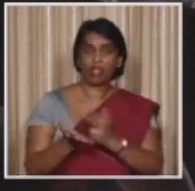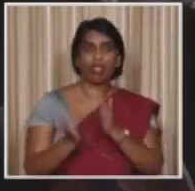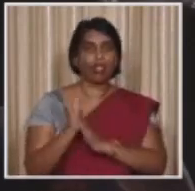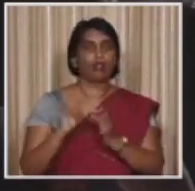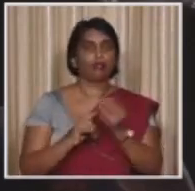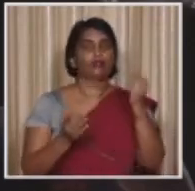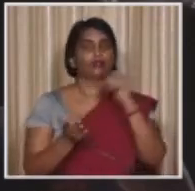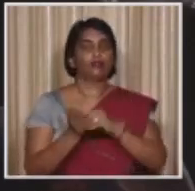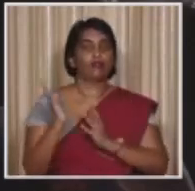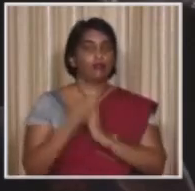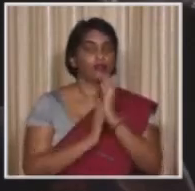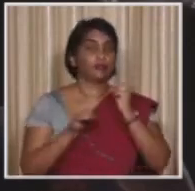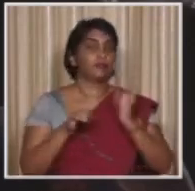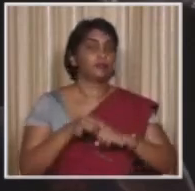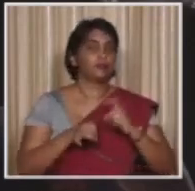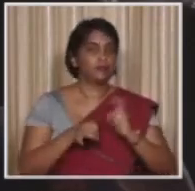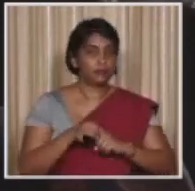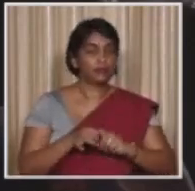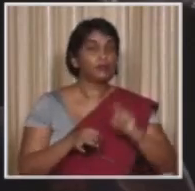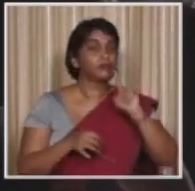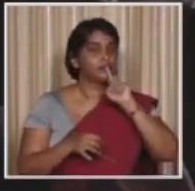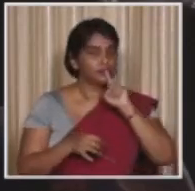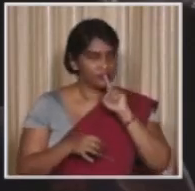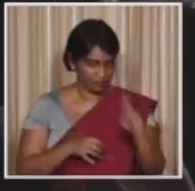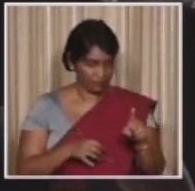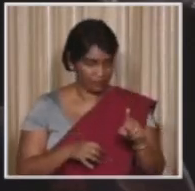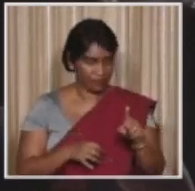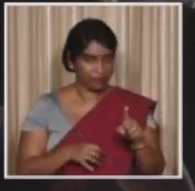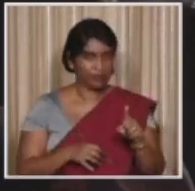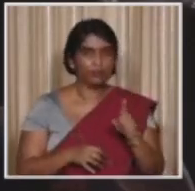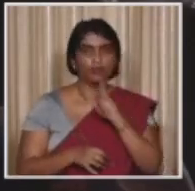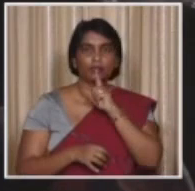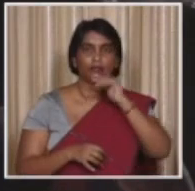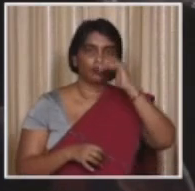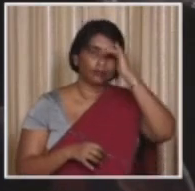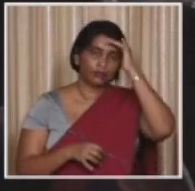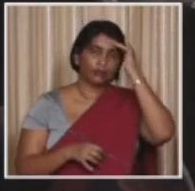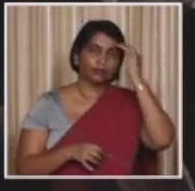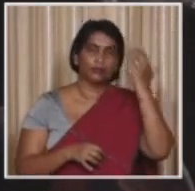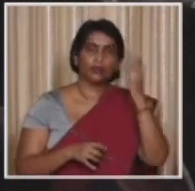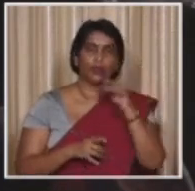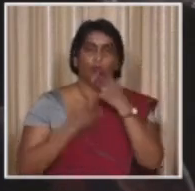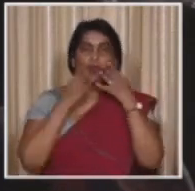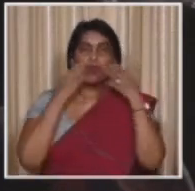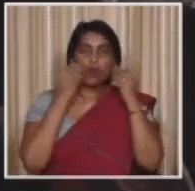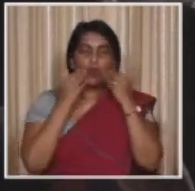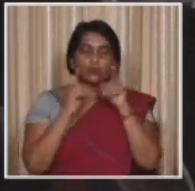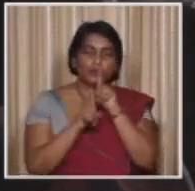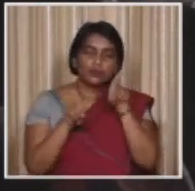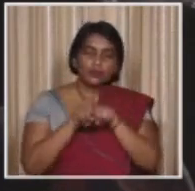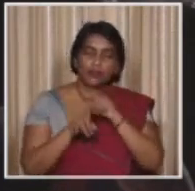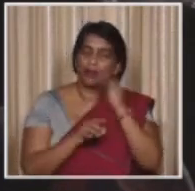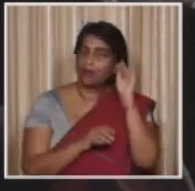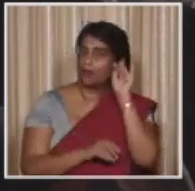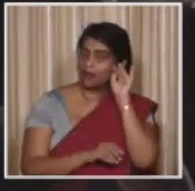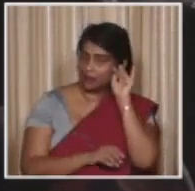නැගිටලා වරප්‍රසාද ප්‍රශ්නයක් යොමු කරනකොට කතානායකවරයා පූසෙක් වගේ අහන් ඉන්නවා